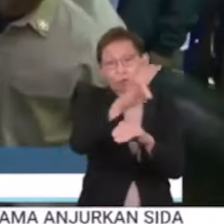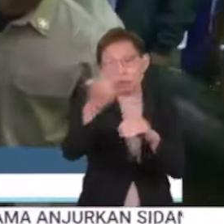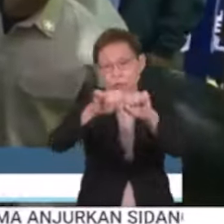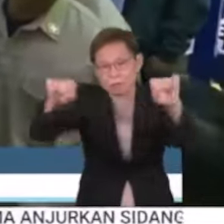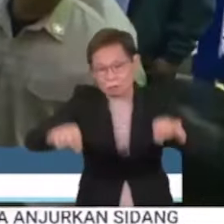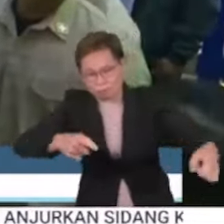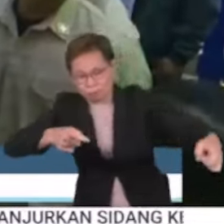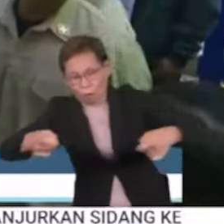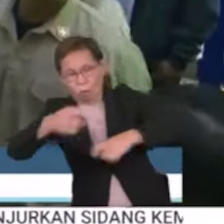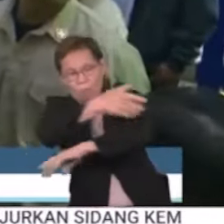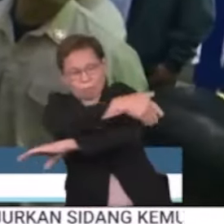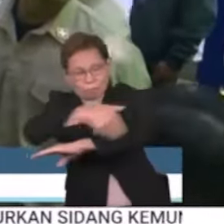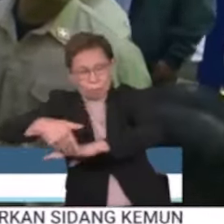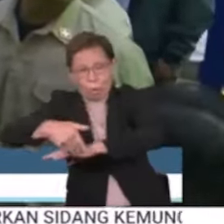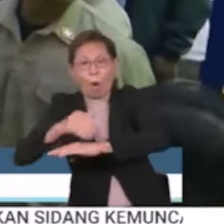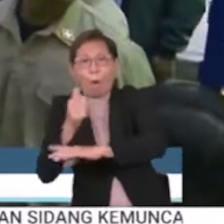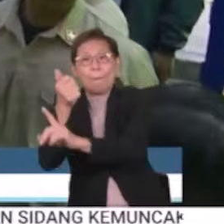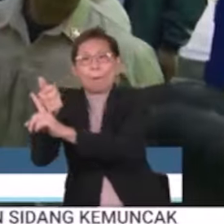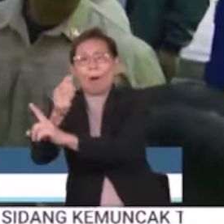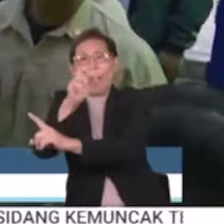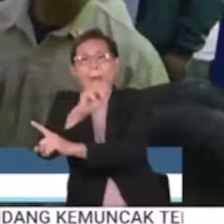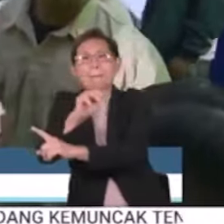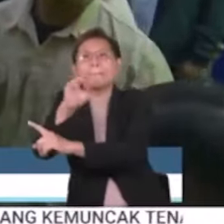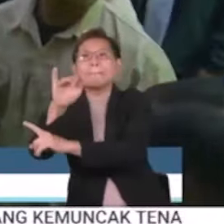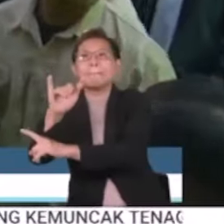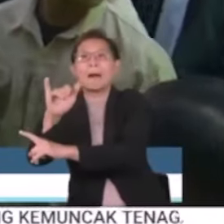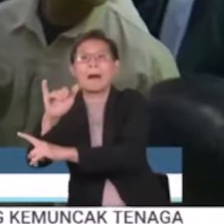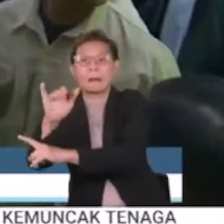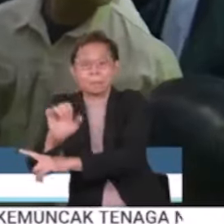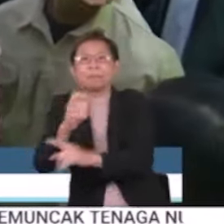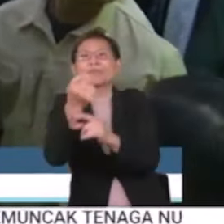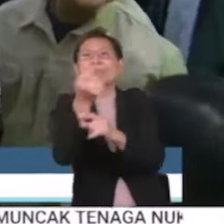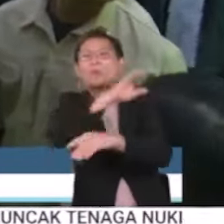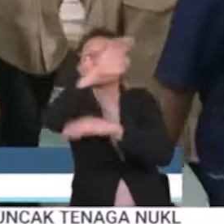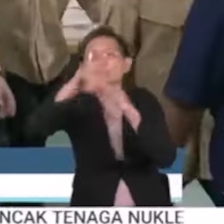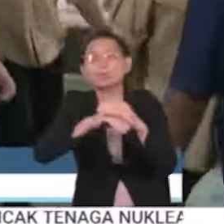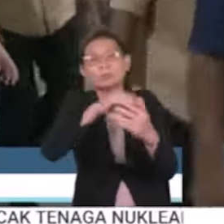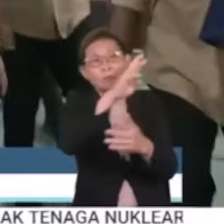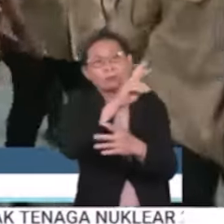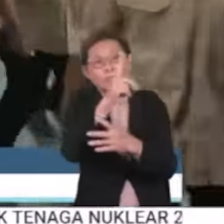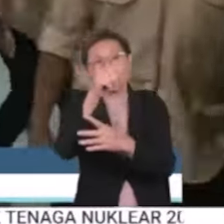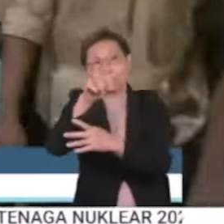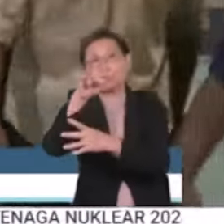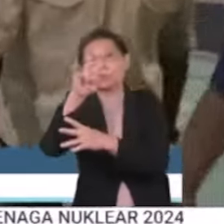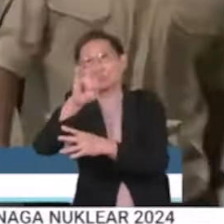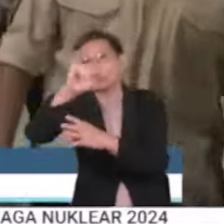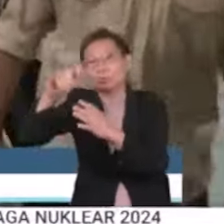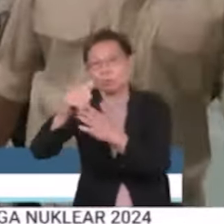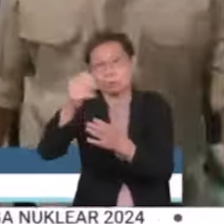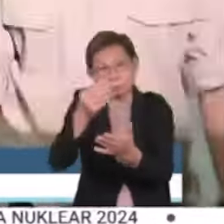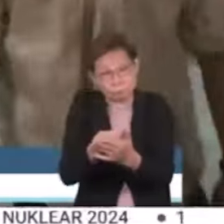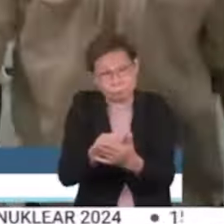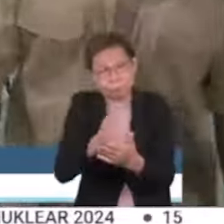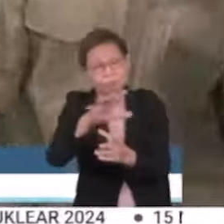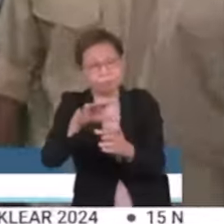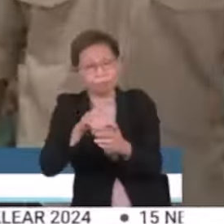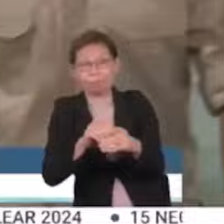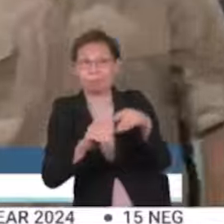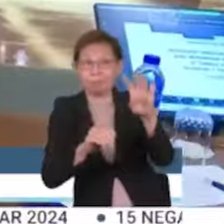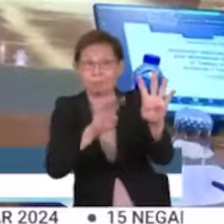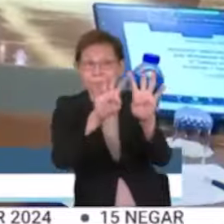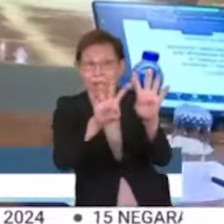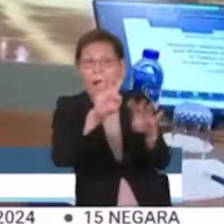sistem kawalan sempadan automatik mbike dengan kos keseluruhan 61.7 juta yang melibatkan